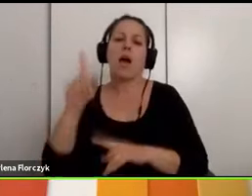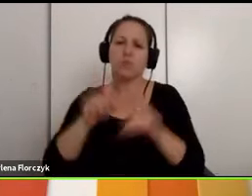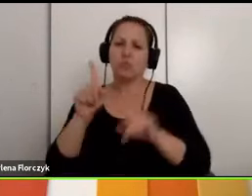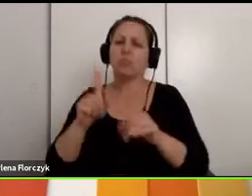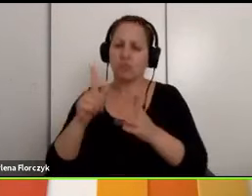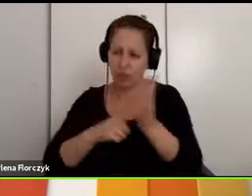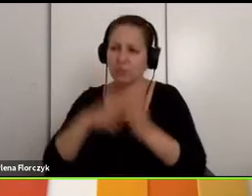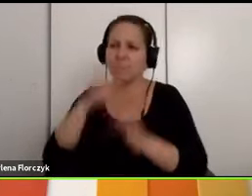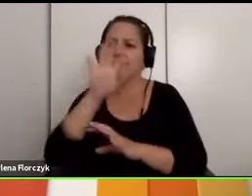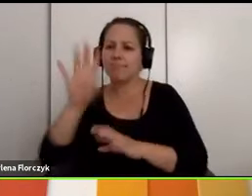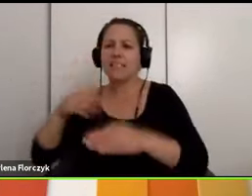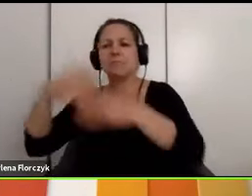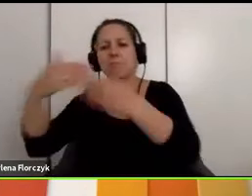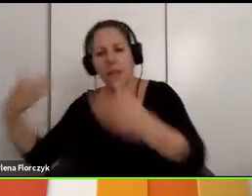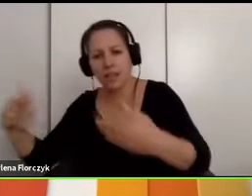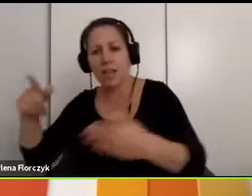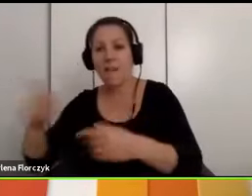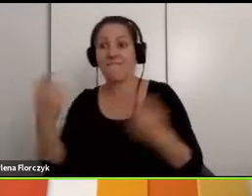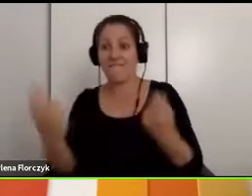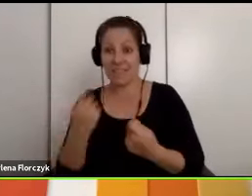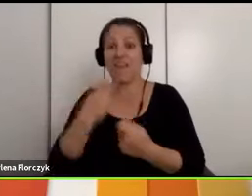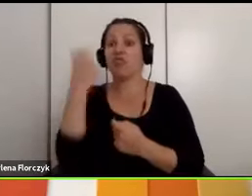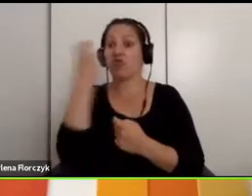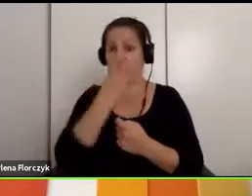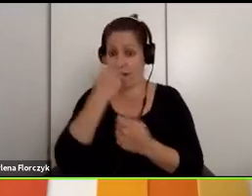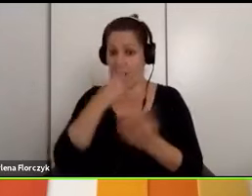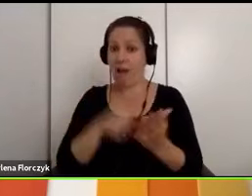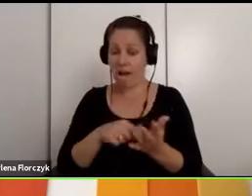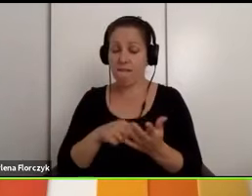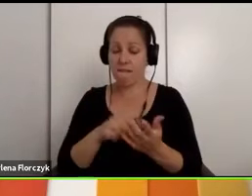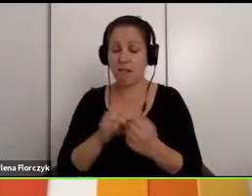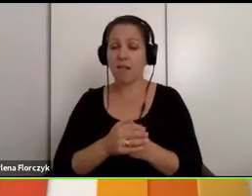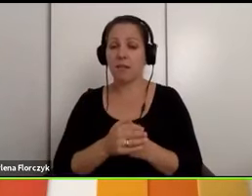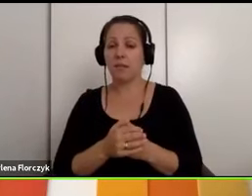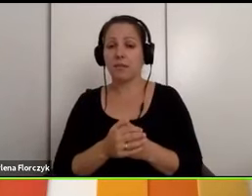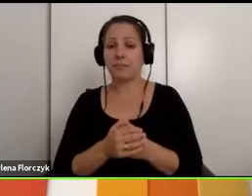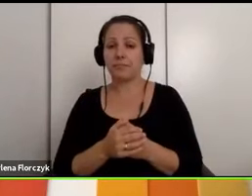spektakli. I festiwal jest o tyle ciekawy,